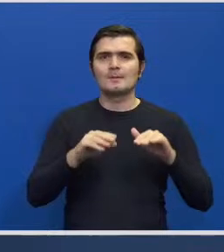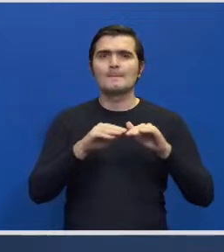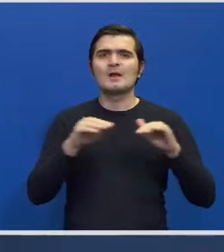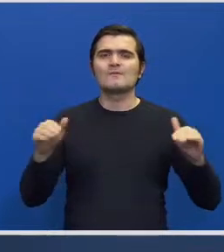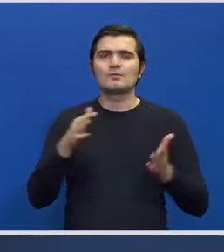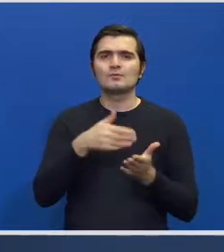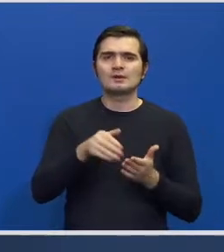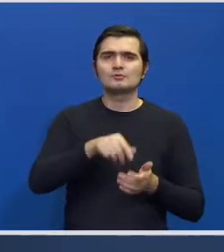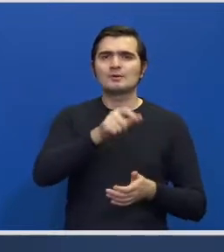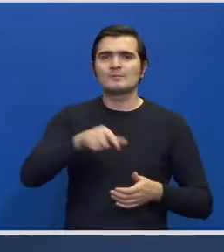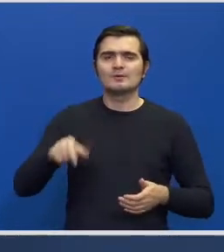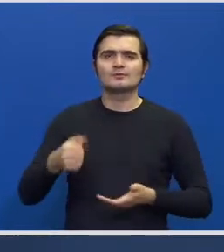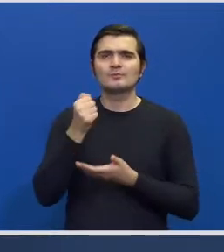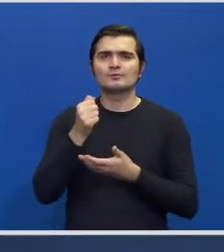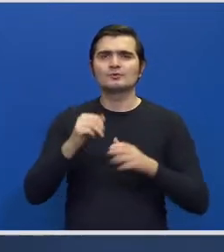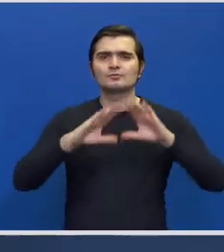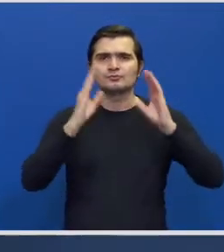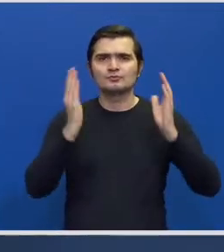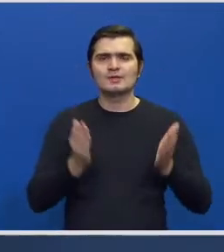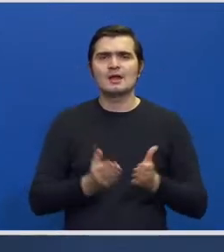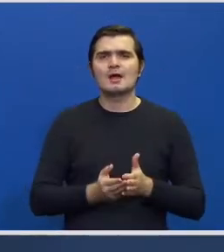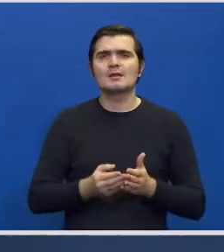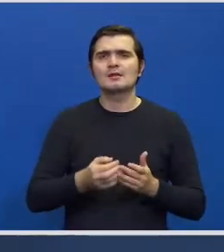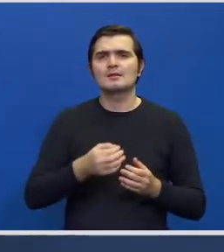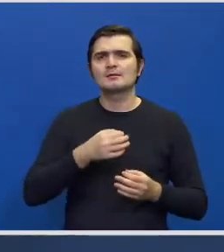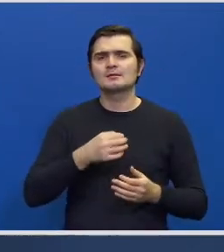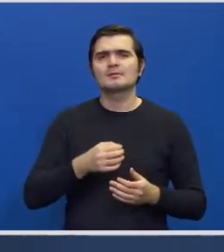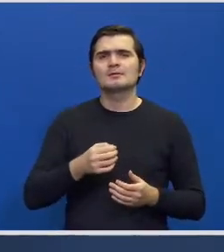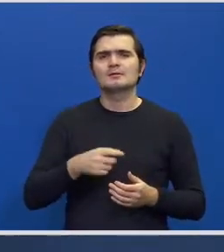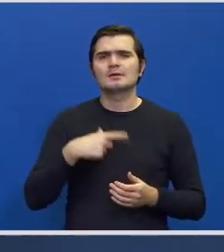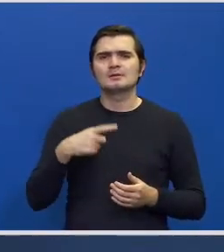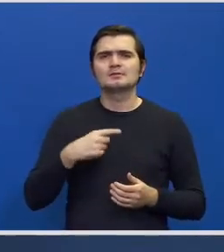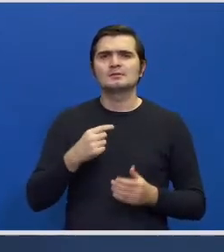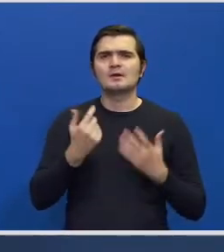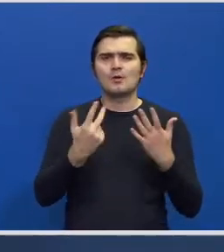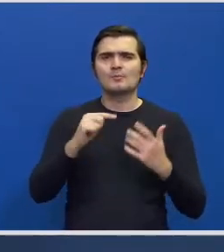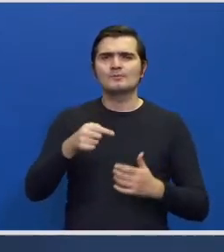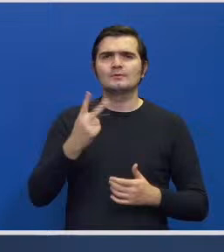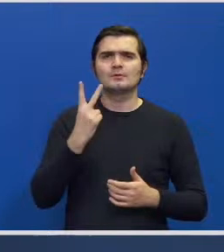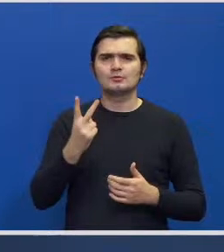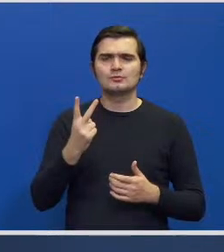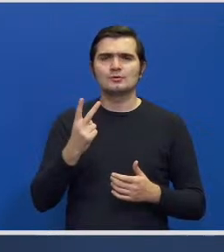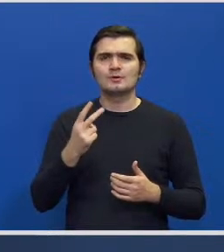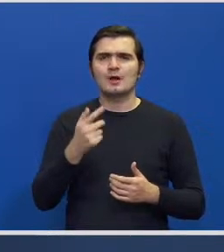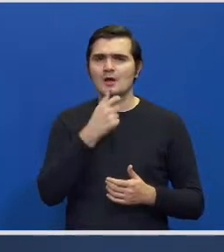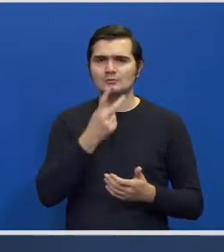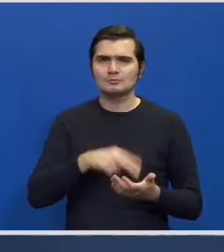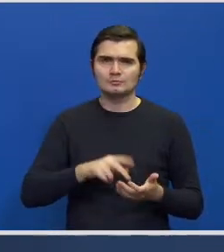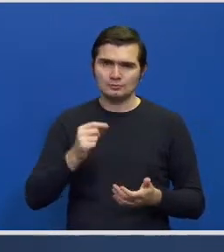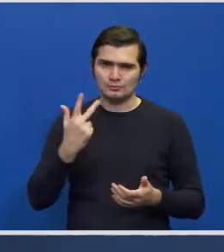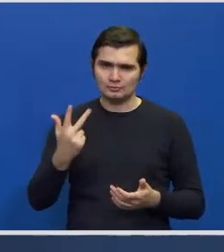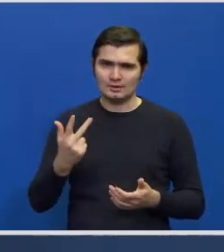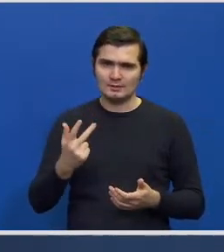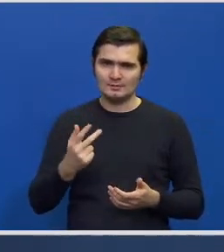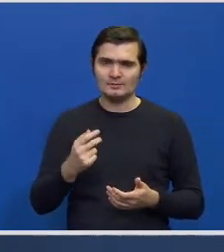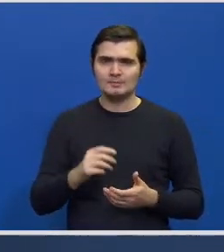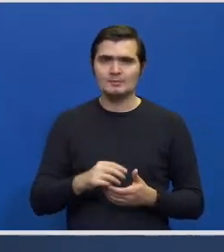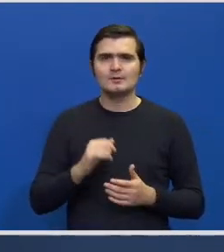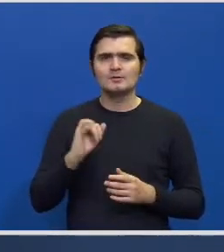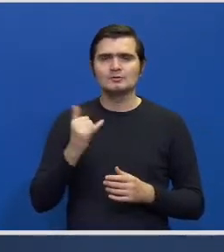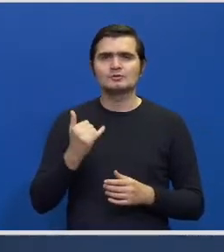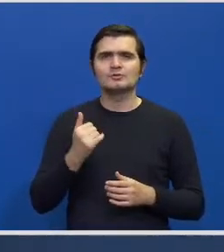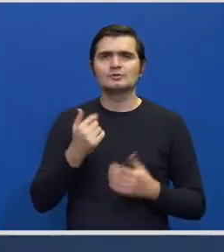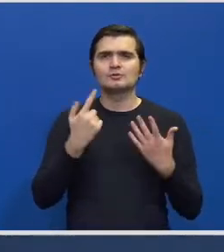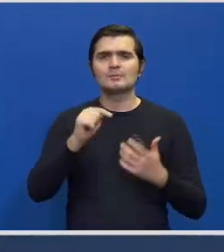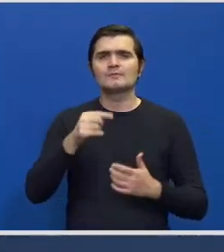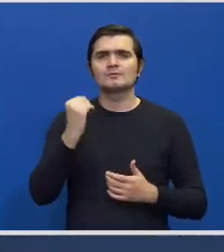care îl vom înregistra. Plafonul cheltuielor de personal ale bugetului general consolidat exprimat ca procent în produsul intern brut este de 8,2 în